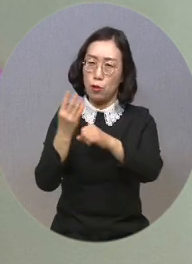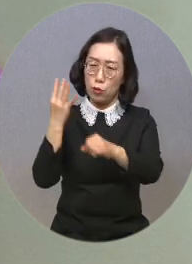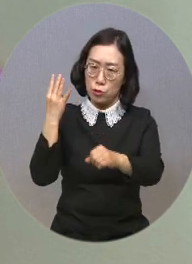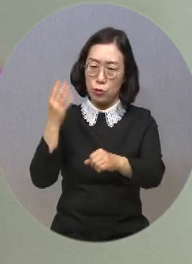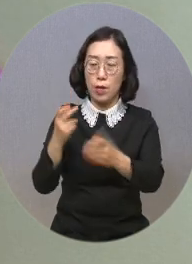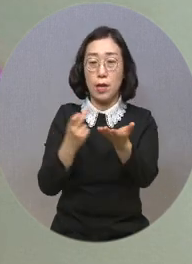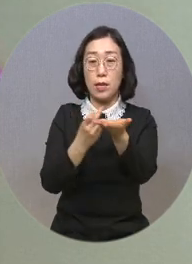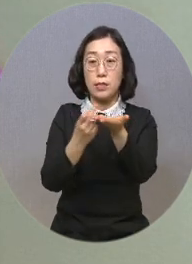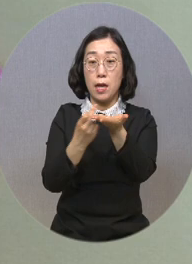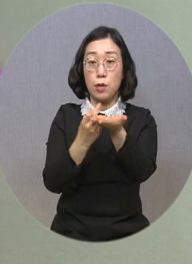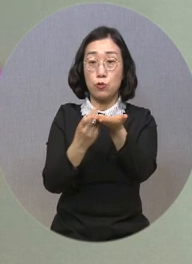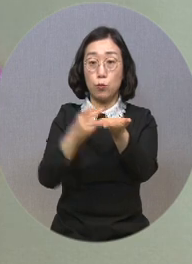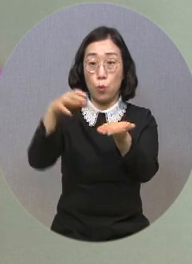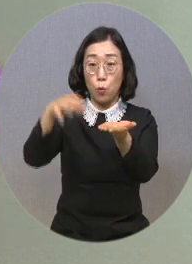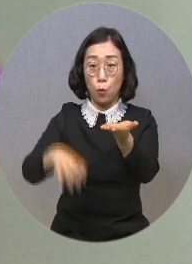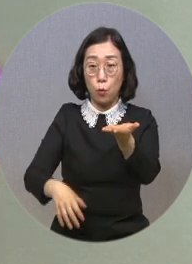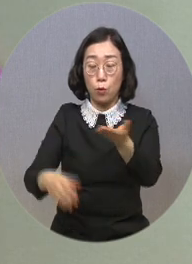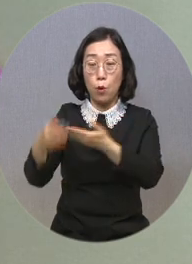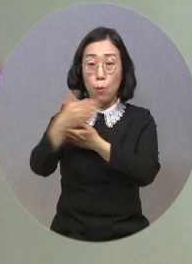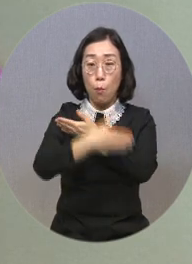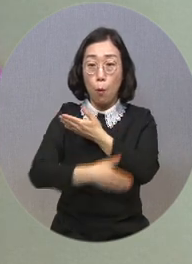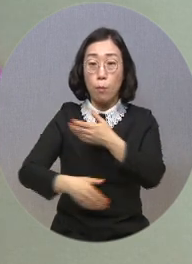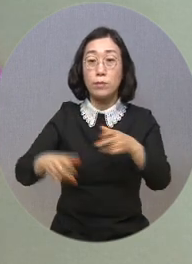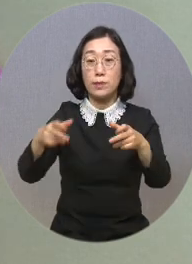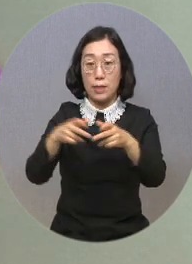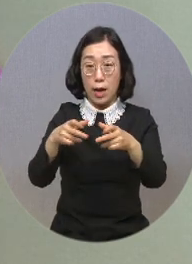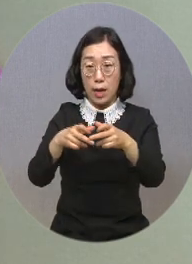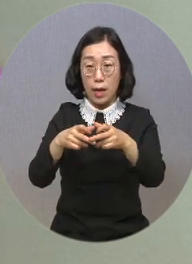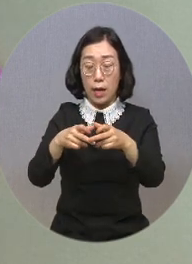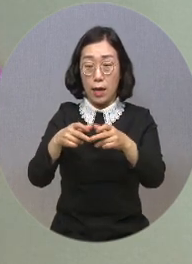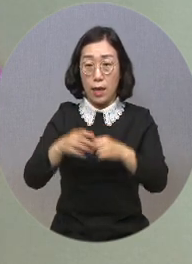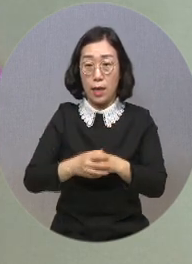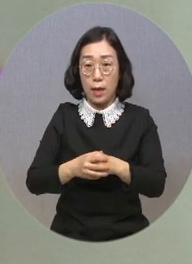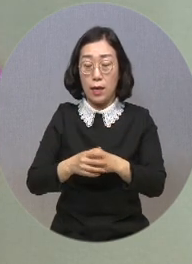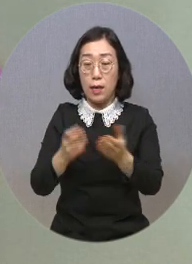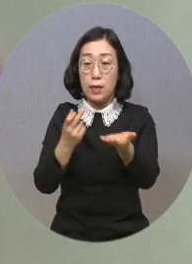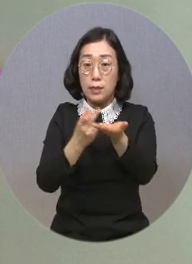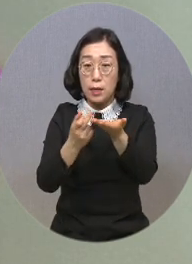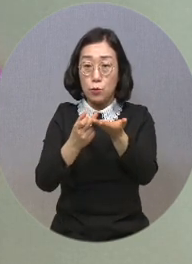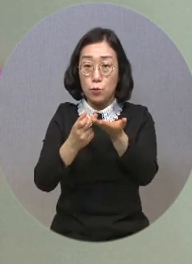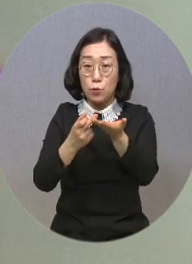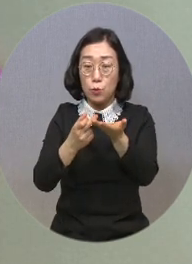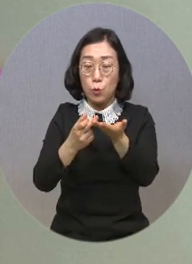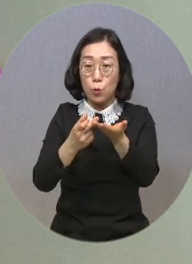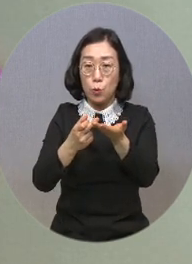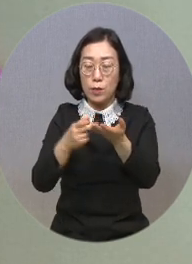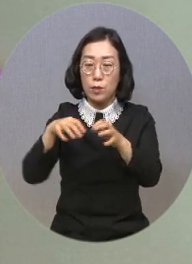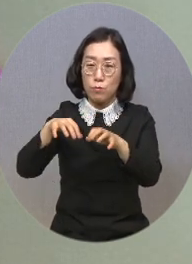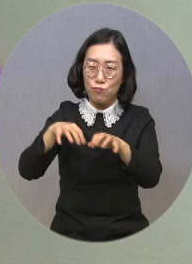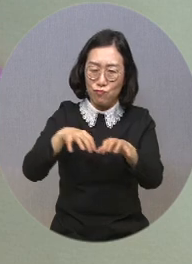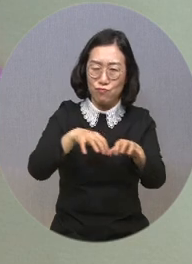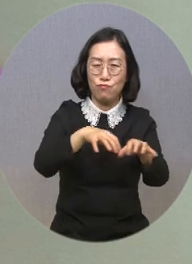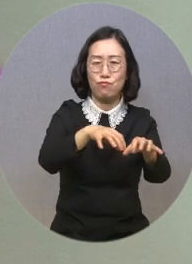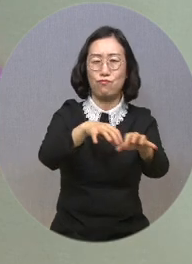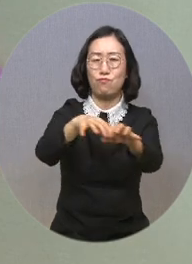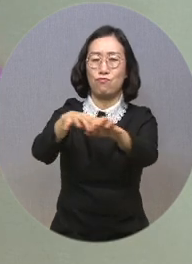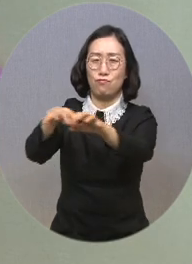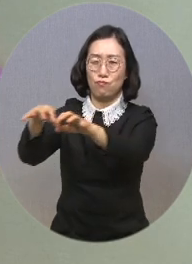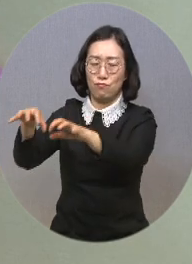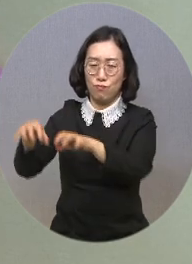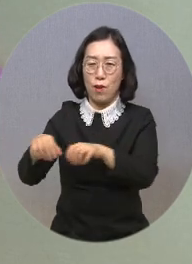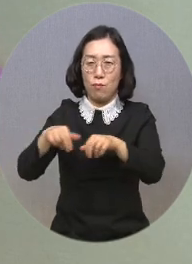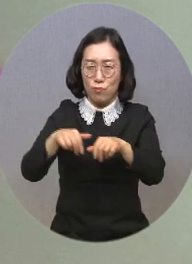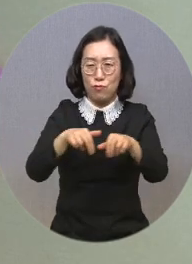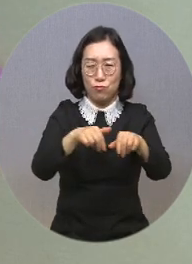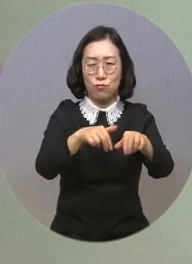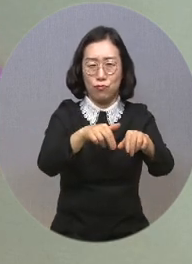제주도 지체 장애인들을 데리고 제주도 한 바퀴를 제가 완주를 했었습니다. 아, 함께? 도보에서 예,